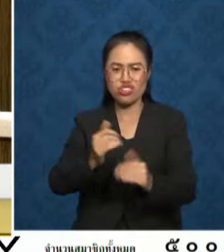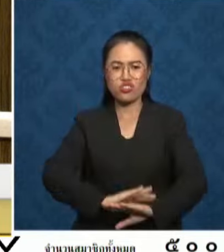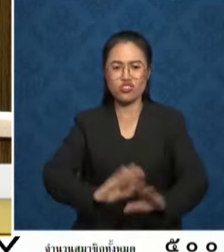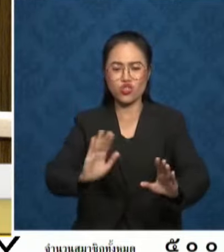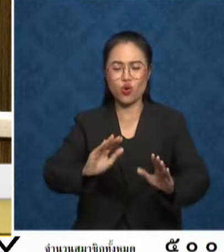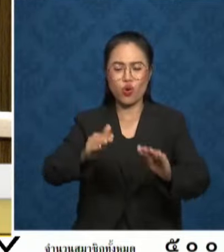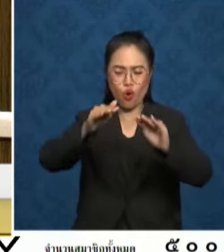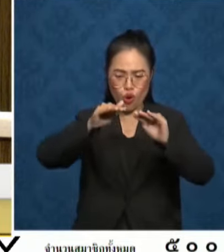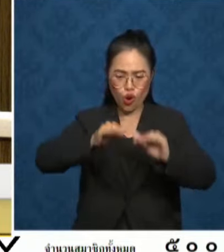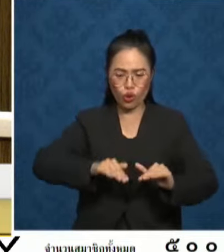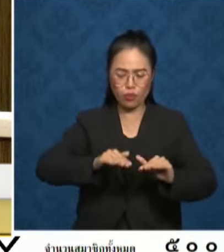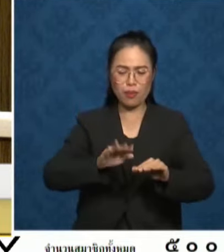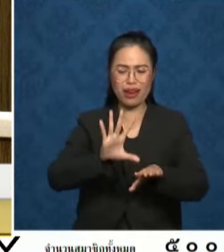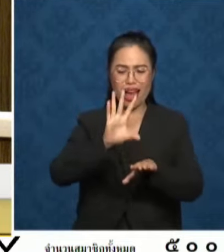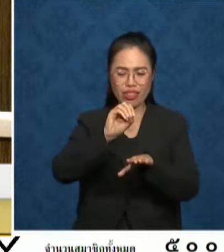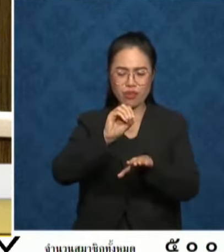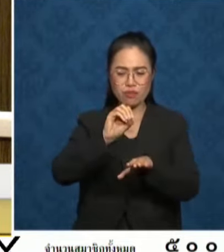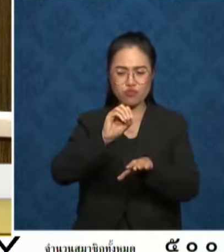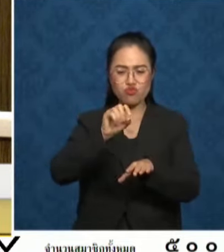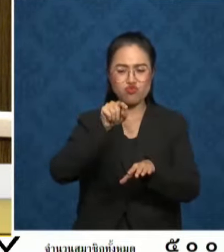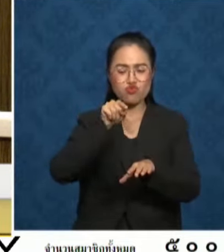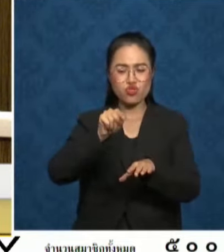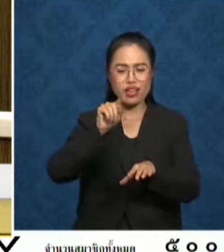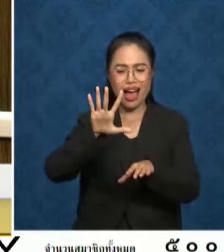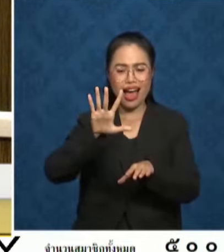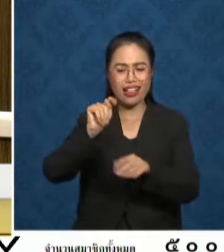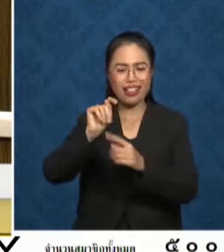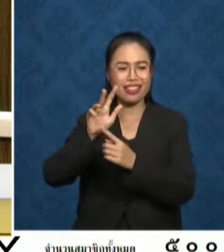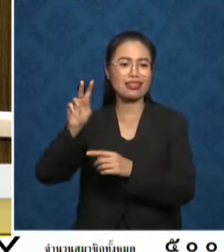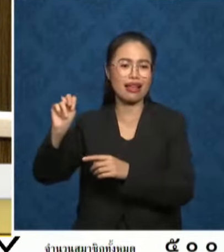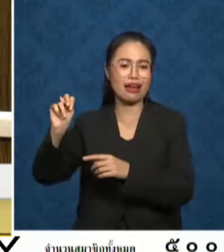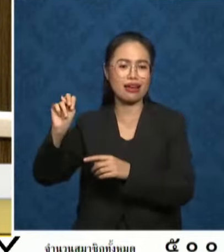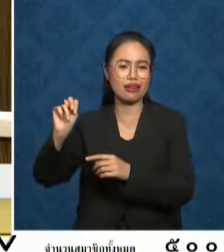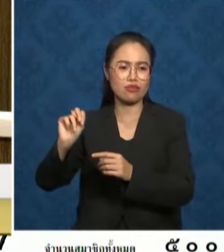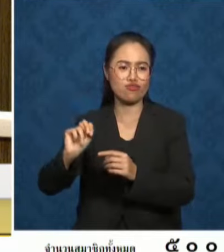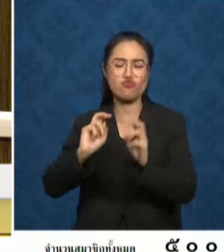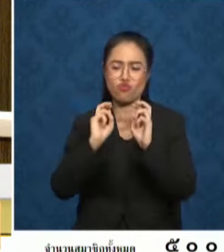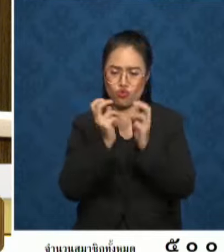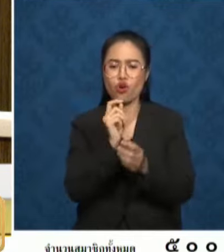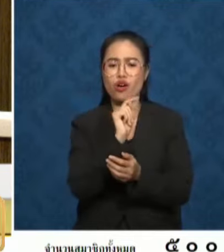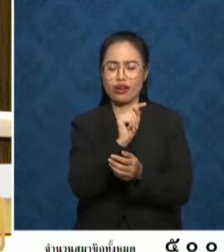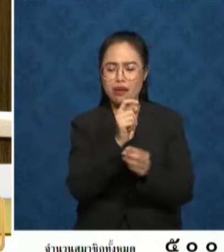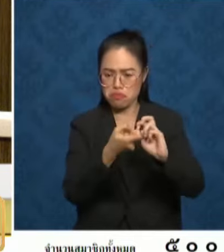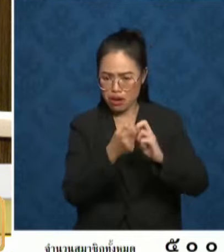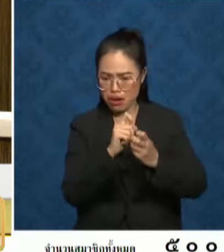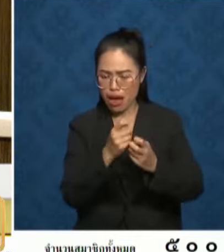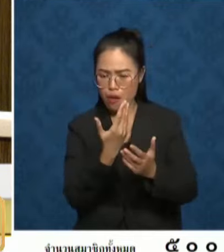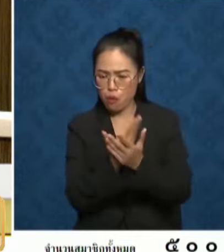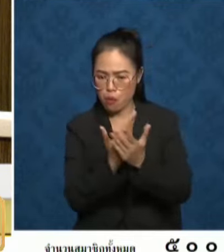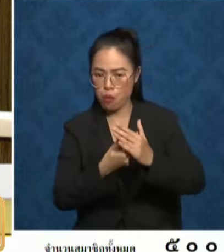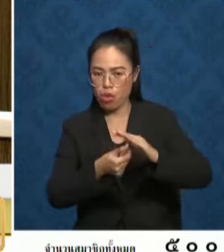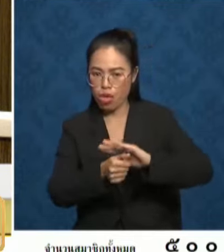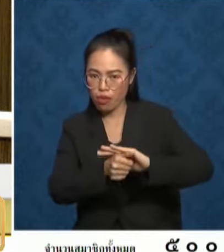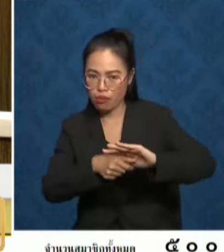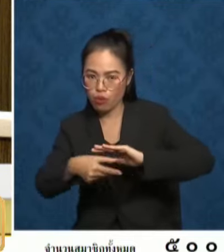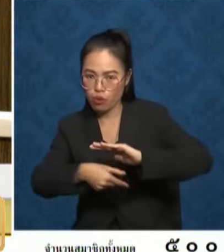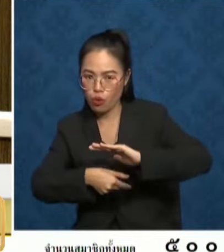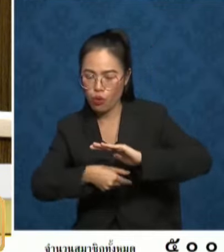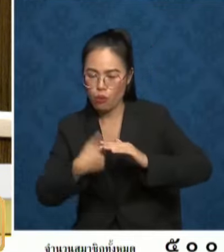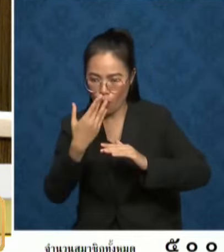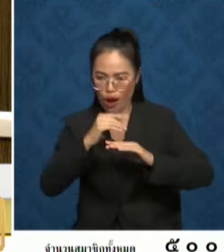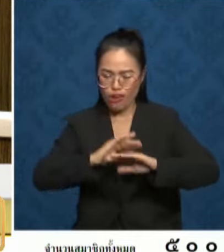50.5ตันในประเด็นนี้เนี่ยเรามาทำปัญหาให้เกิดเรื่องซวยเพราะอะไรเราไปตัด